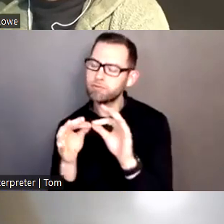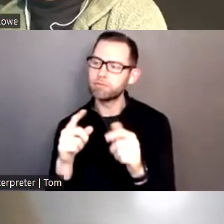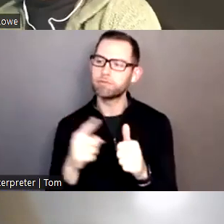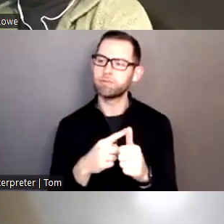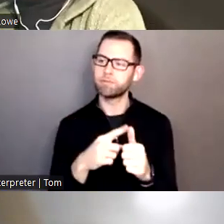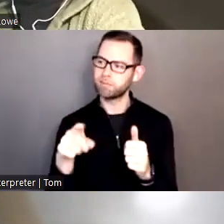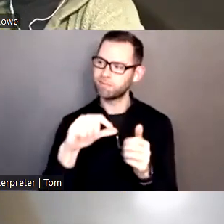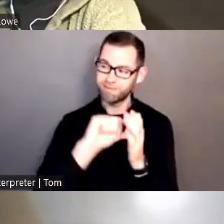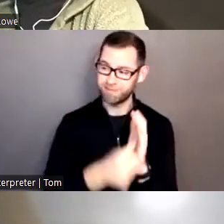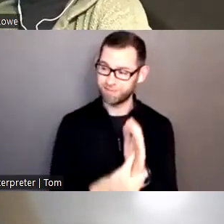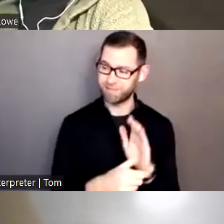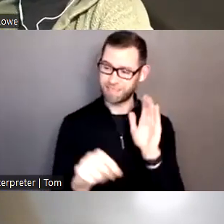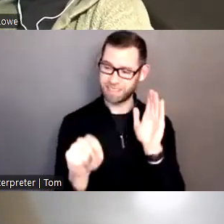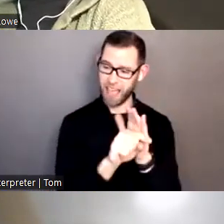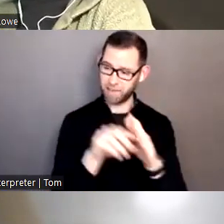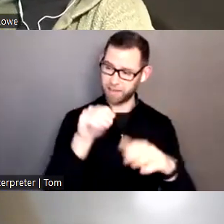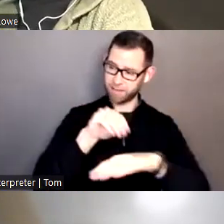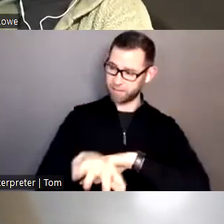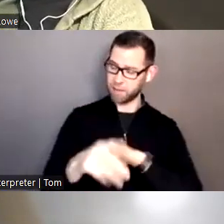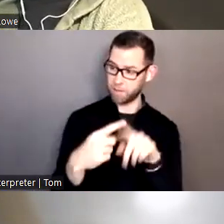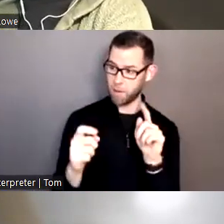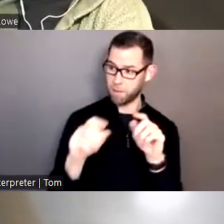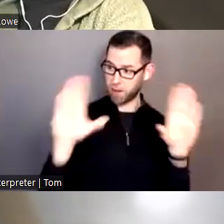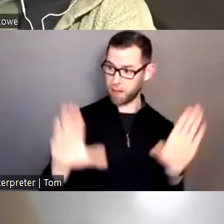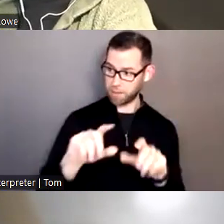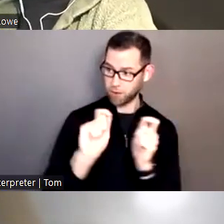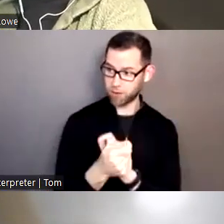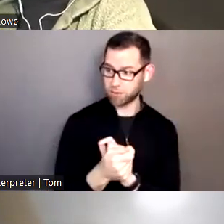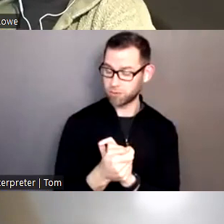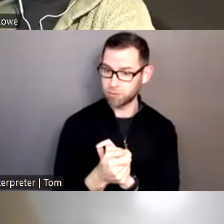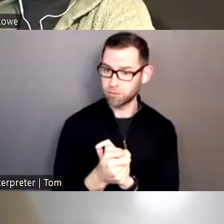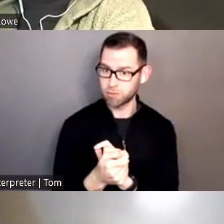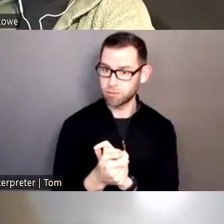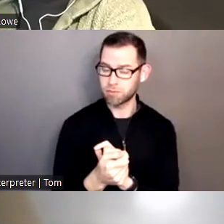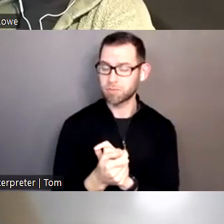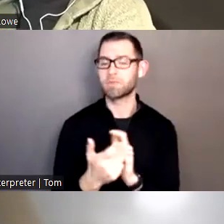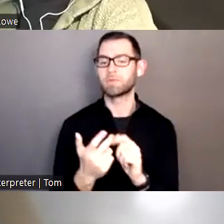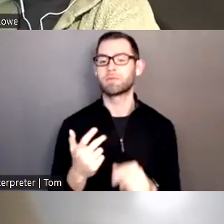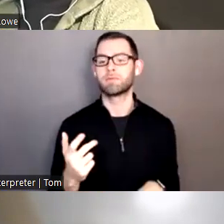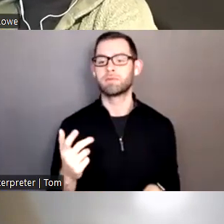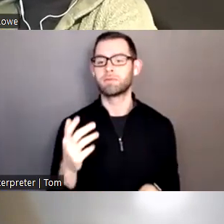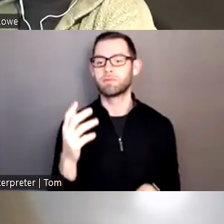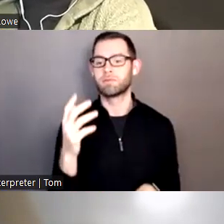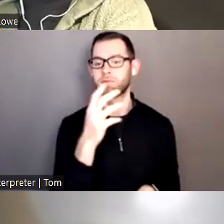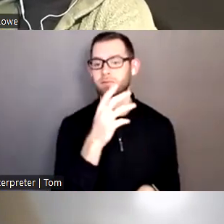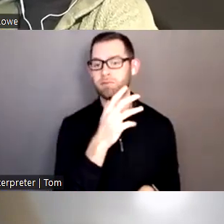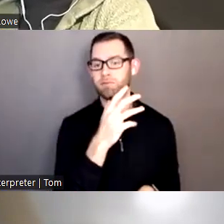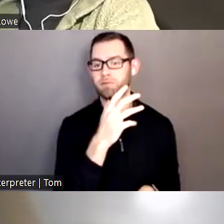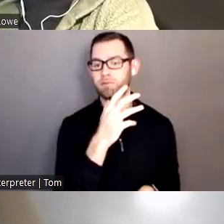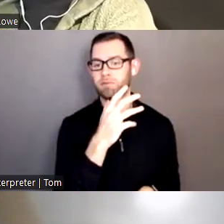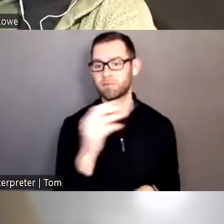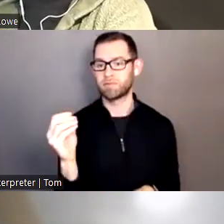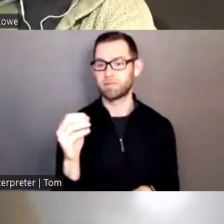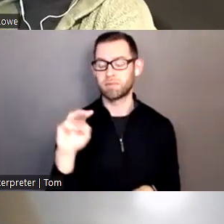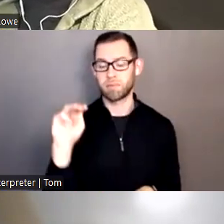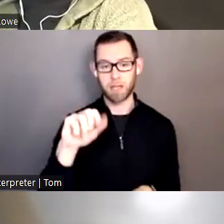des aspects et on parler des aspects négatifs qui a gagné sous changement climatique qui a gagné